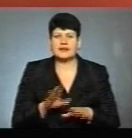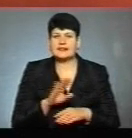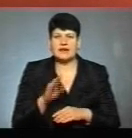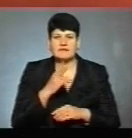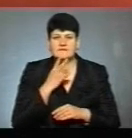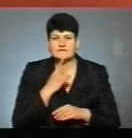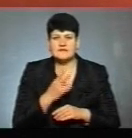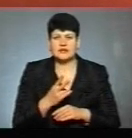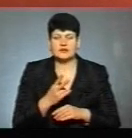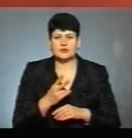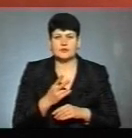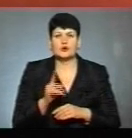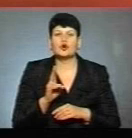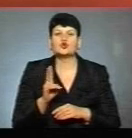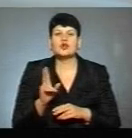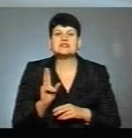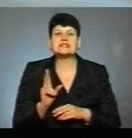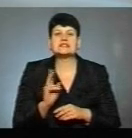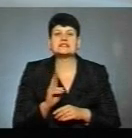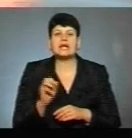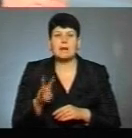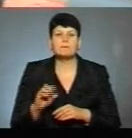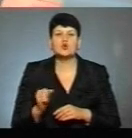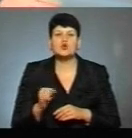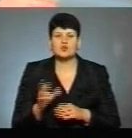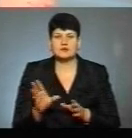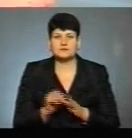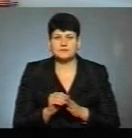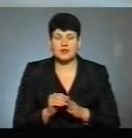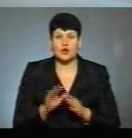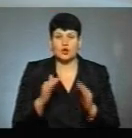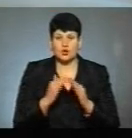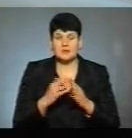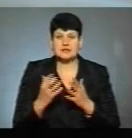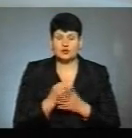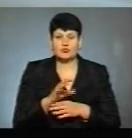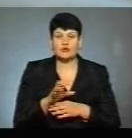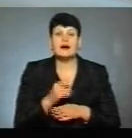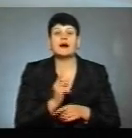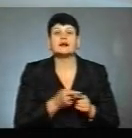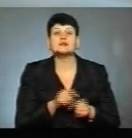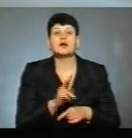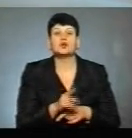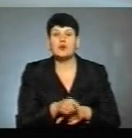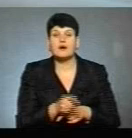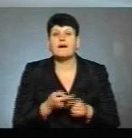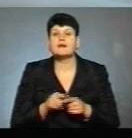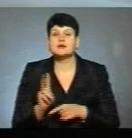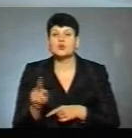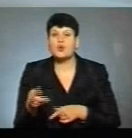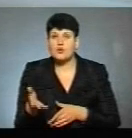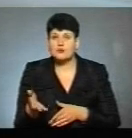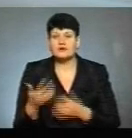щоб не запідозрили, хто з ким дружить. А то так вдома знайдуть фотографію, а це хто.